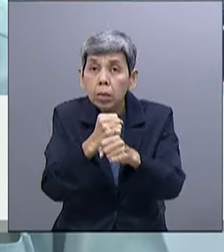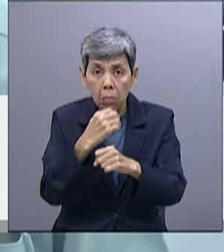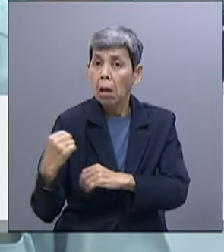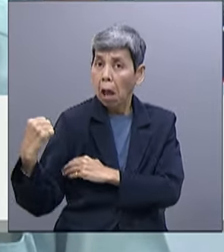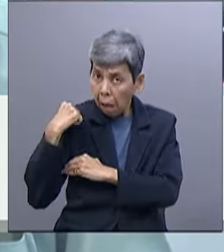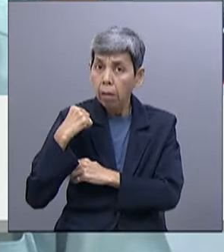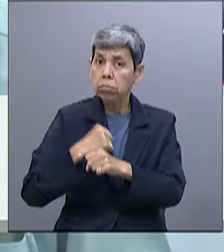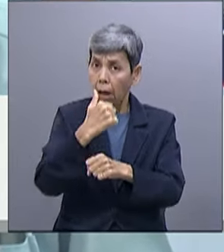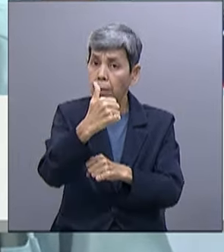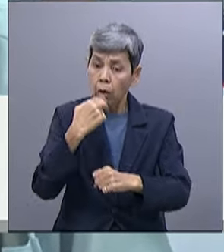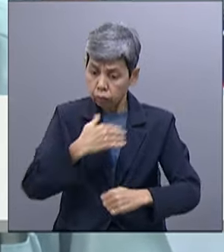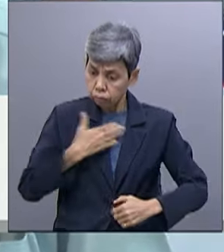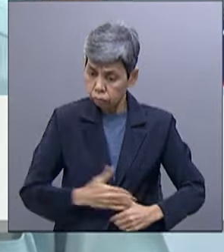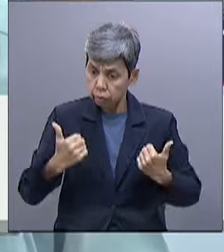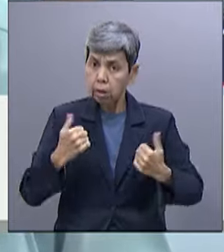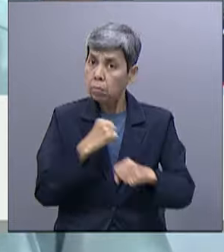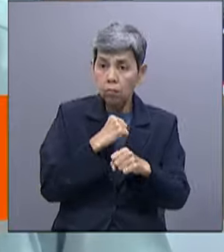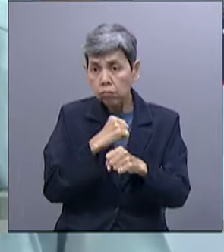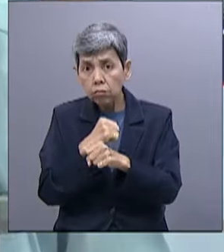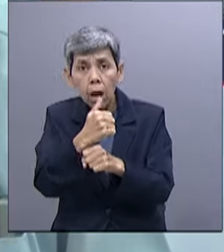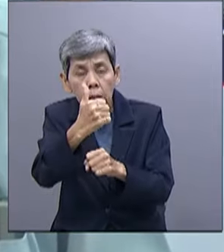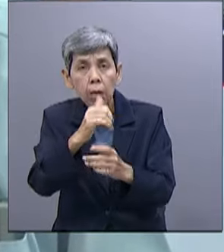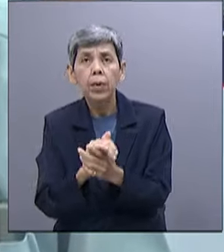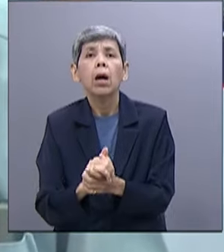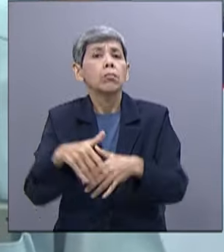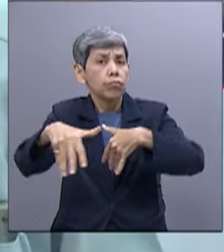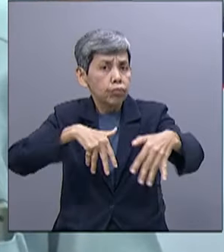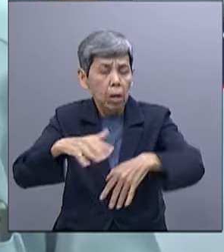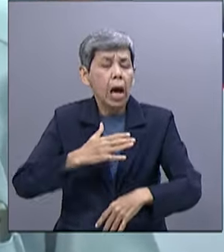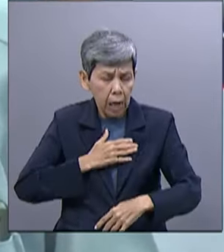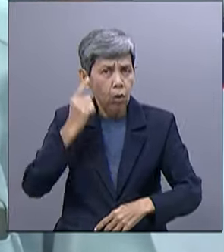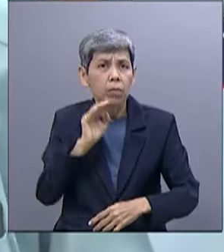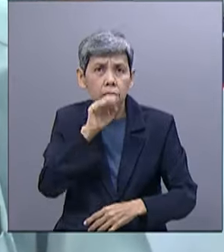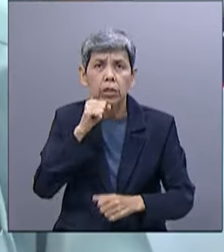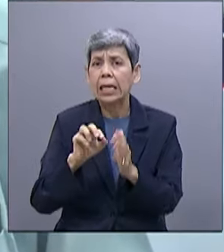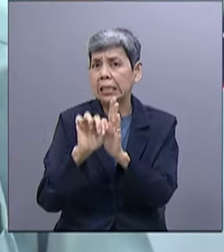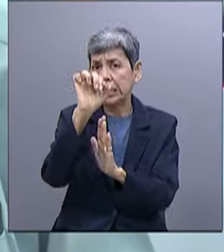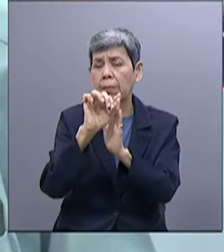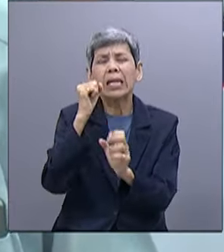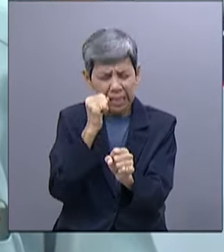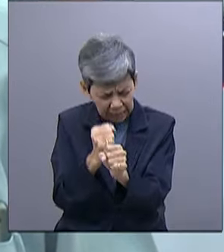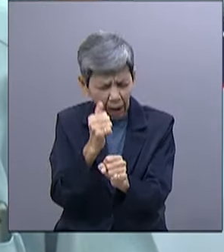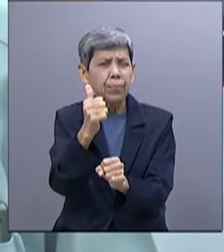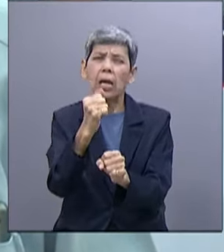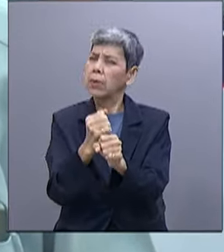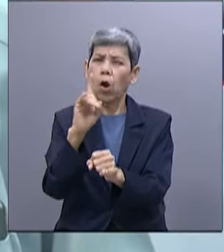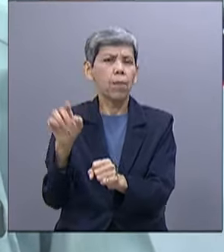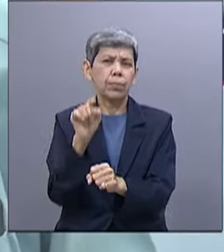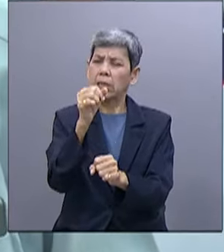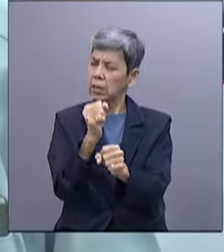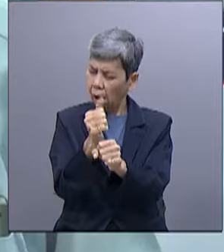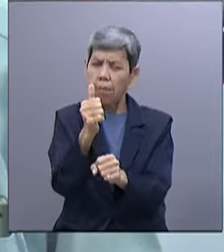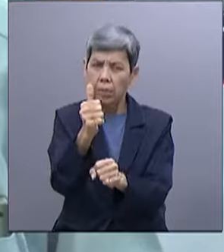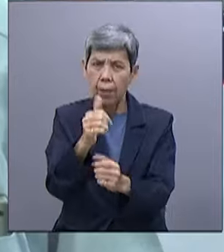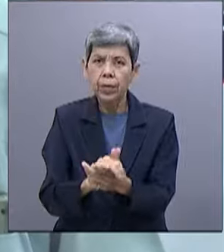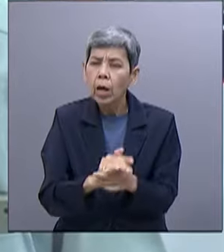กันอยู่เลยเห็นไหมครับว่าทุกคนออกมาการประเมินครับผมมั่นใจว่าเทศบาลนครเชียงใหม่สามารถทำได้ 100% เต็ม